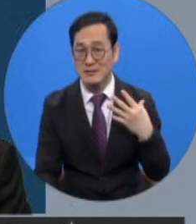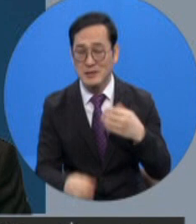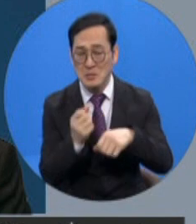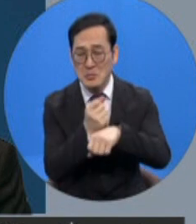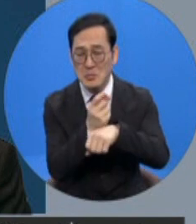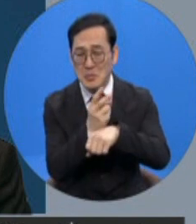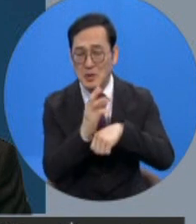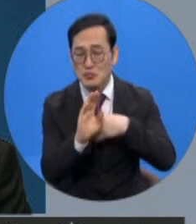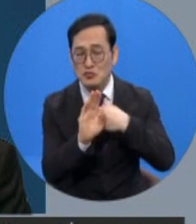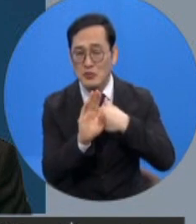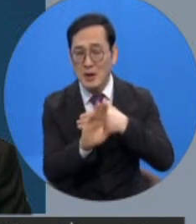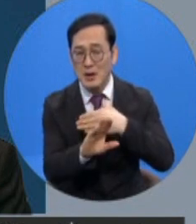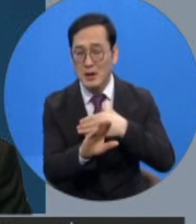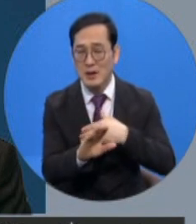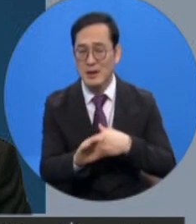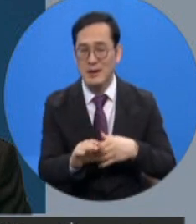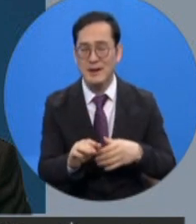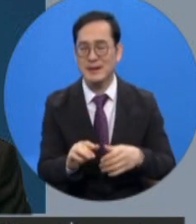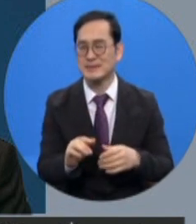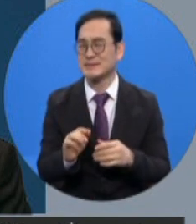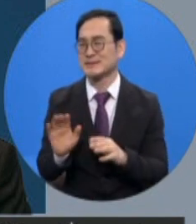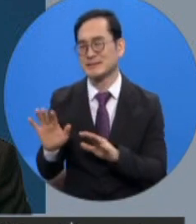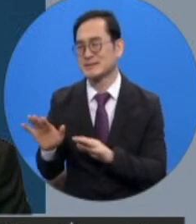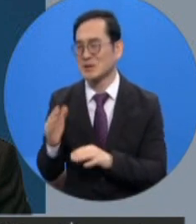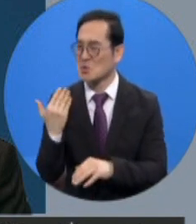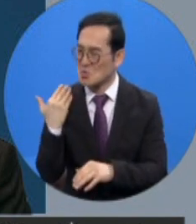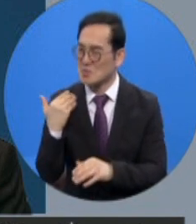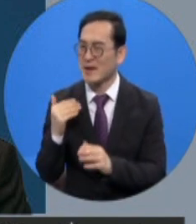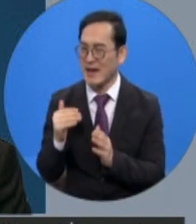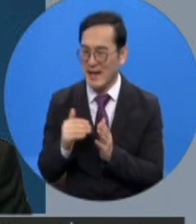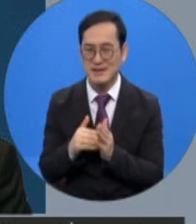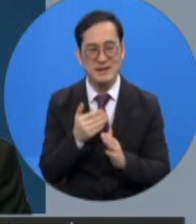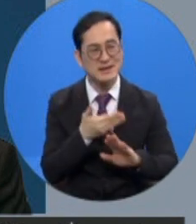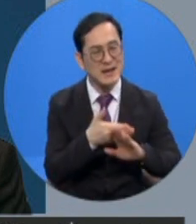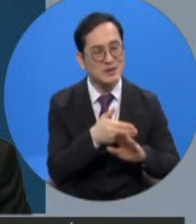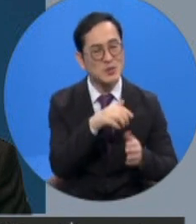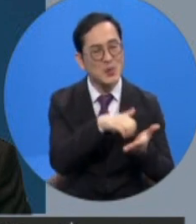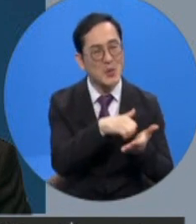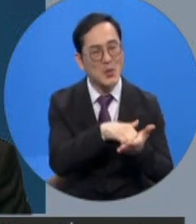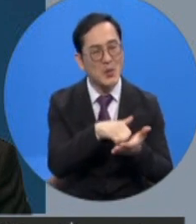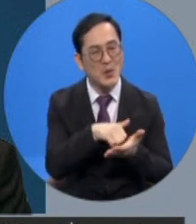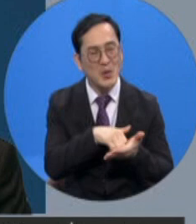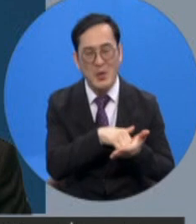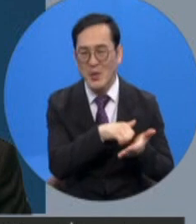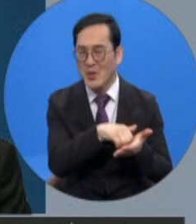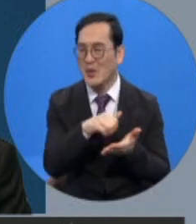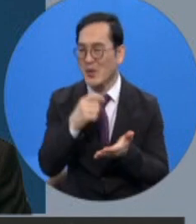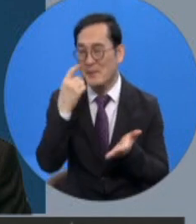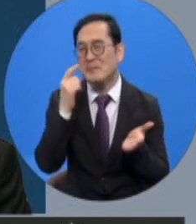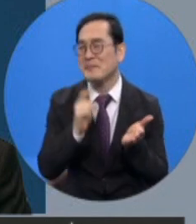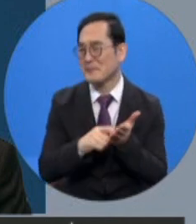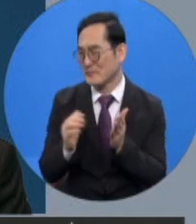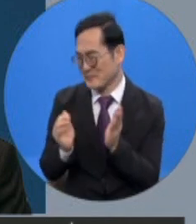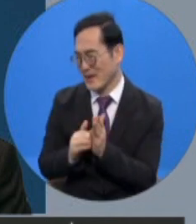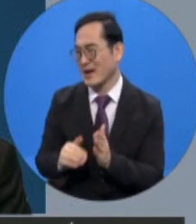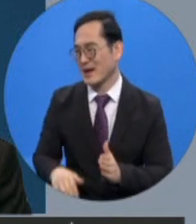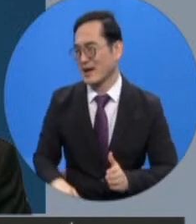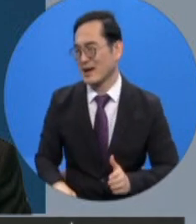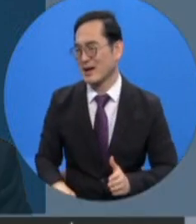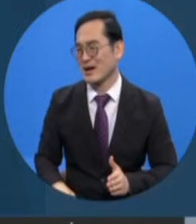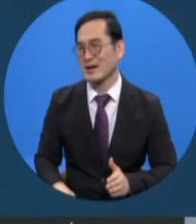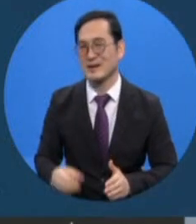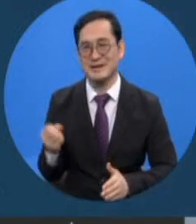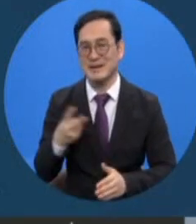뒤에 공보부 단장이 최근까지 다른 사이트에서도 포커를 친 것으로 확인이 됐다라고 입장을 뒤집었습니다.